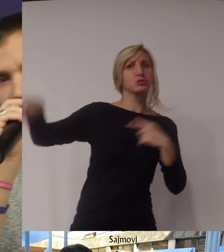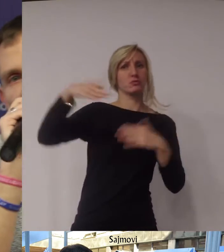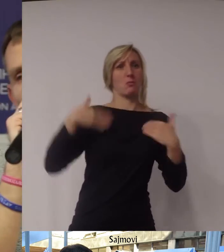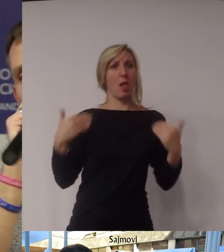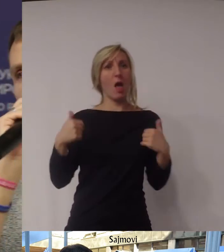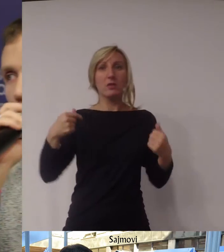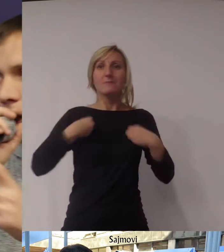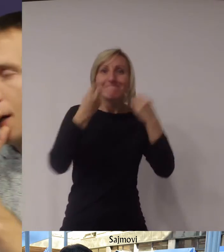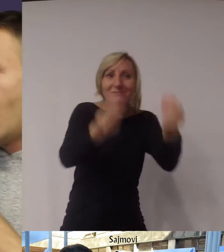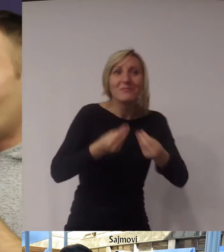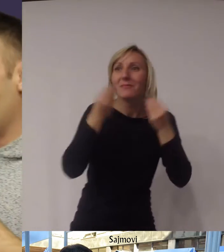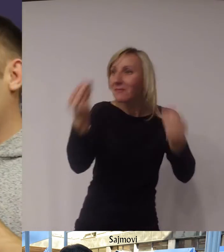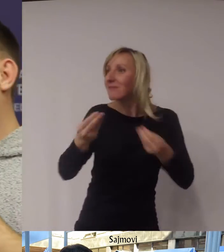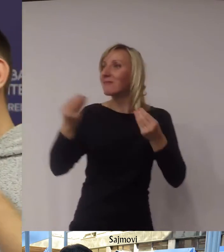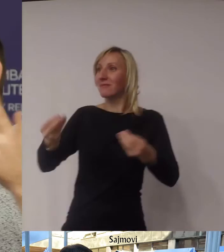i prenosimo im